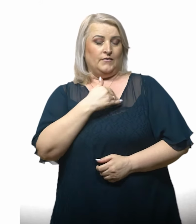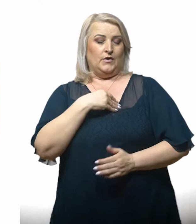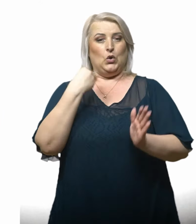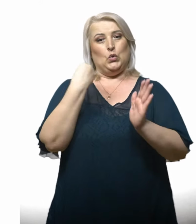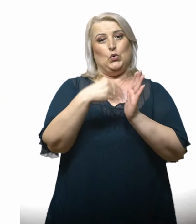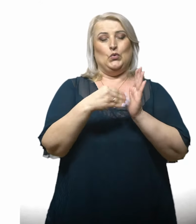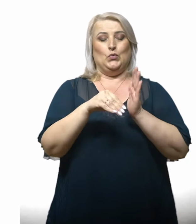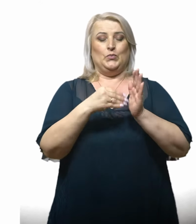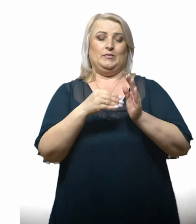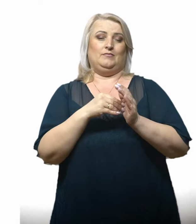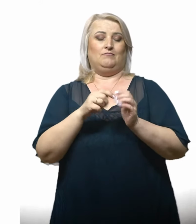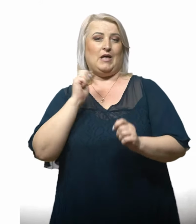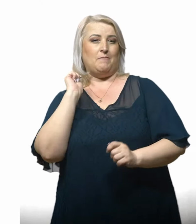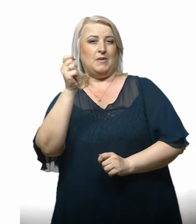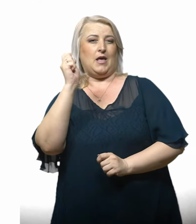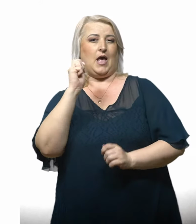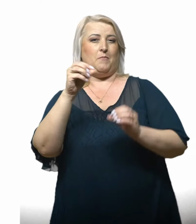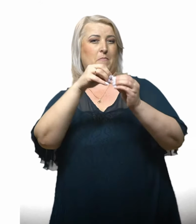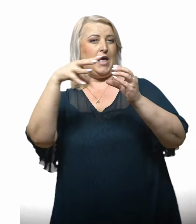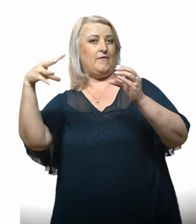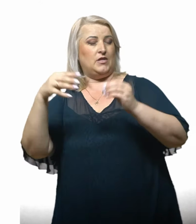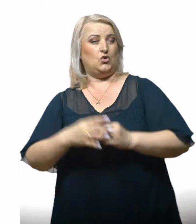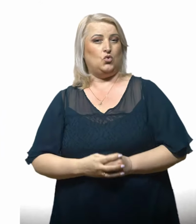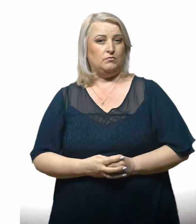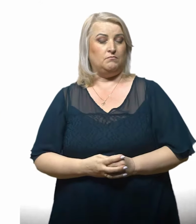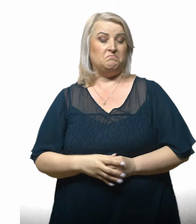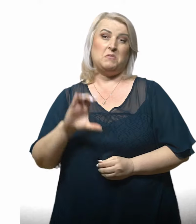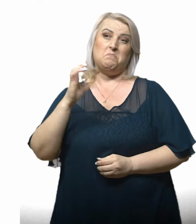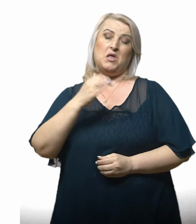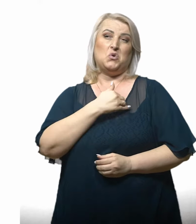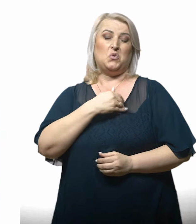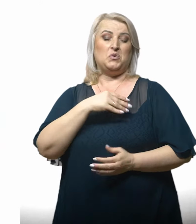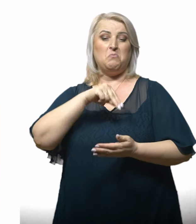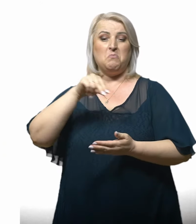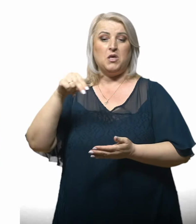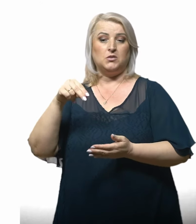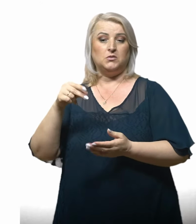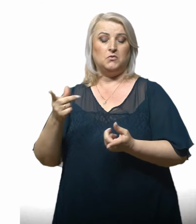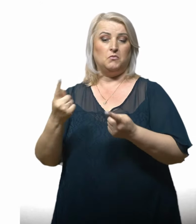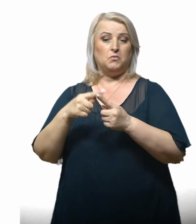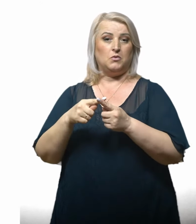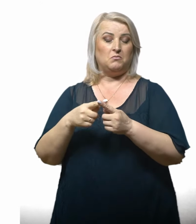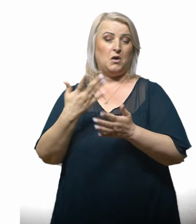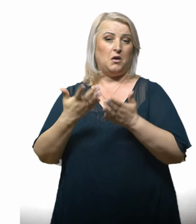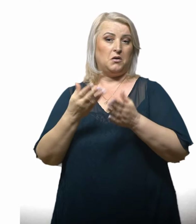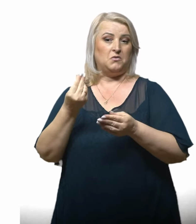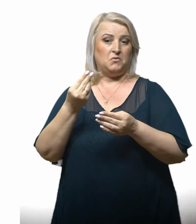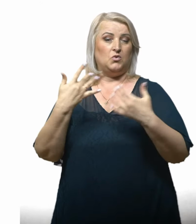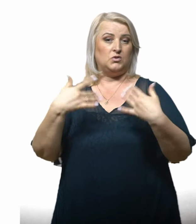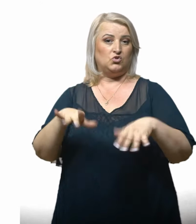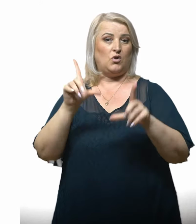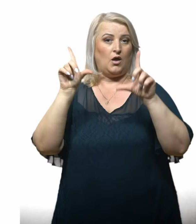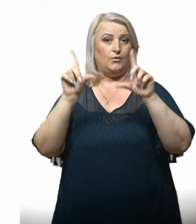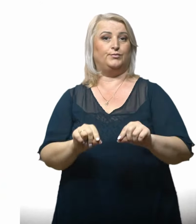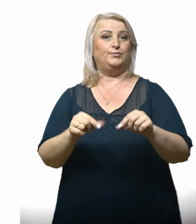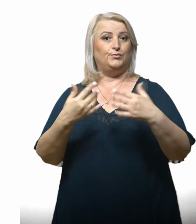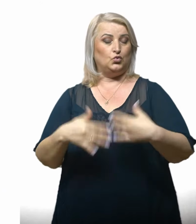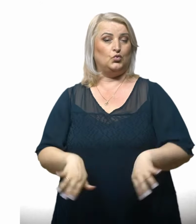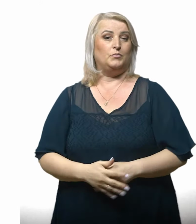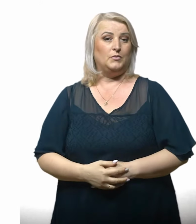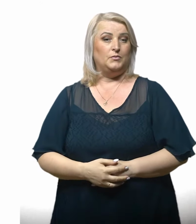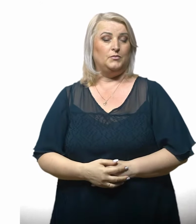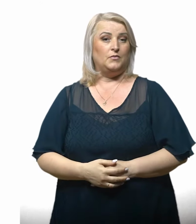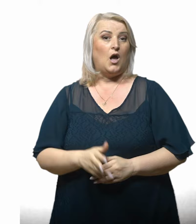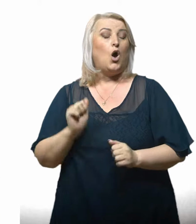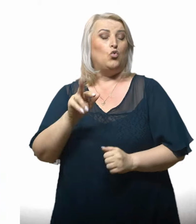de badminton. Pentru miercuri, îmi planific să cumpăr un pix cu accesoriu. Cred că bugetul meu deja se va epuiza. Dar